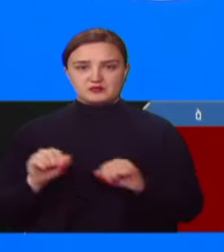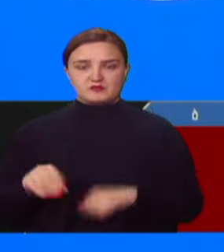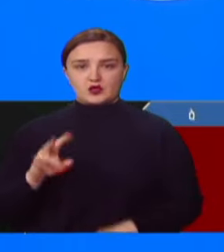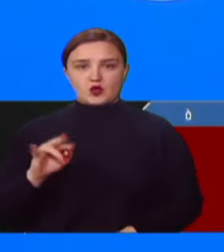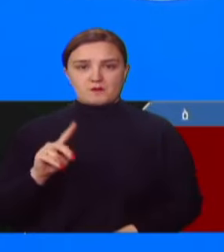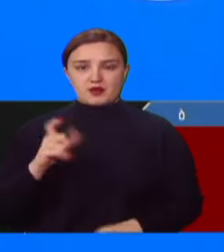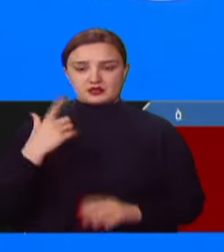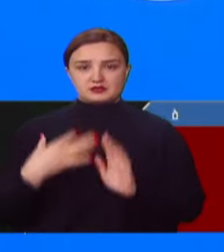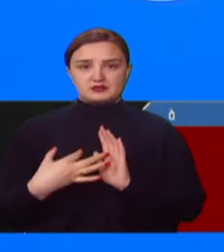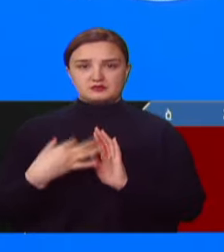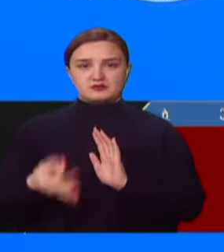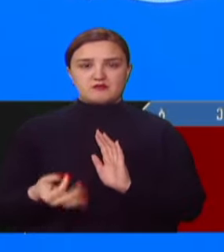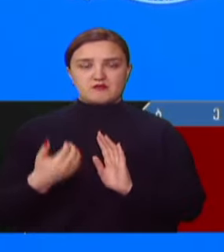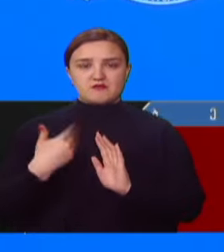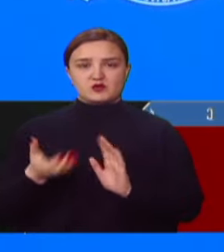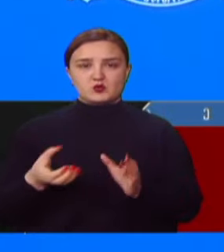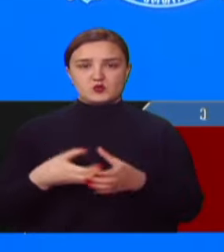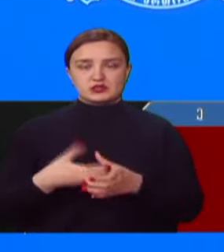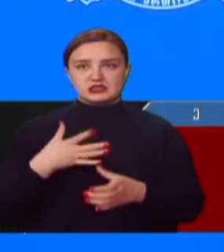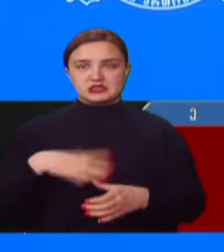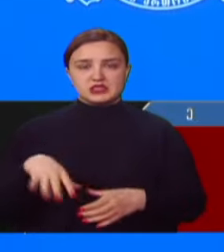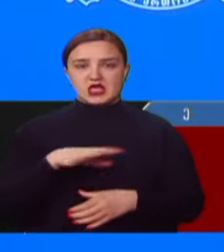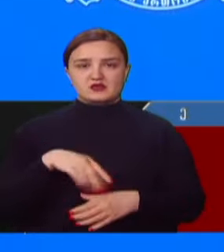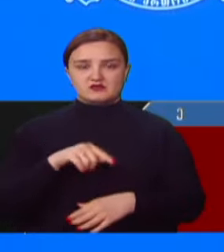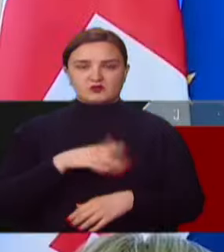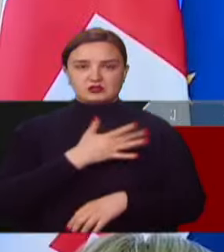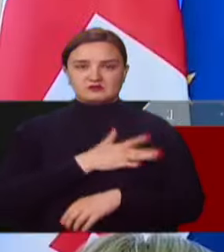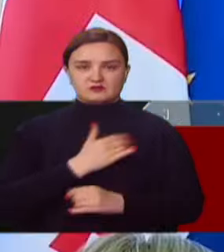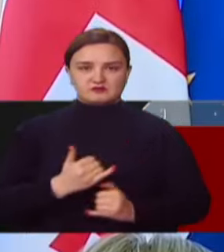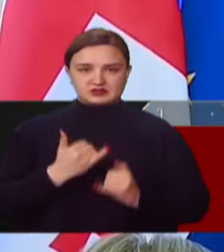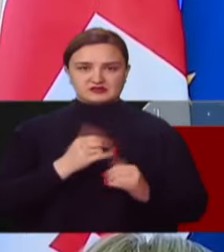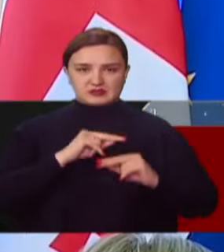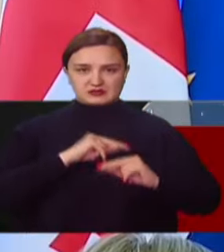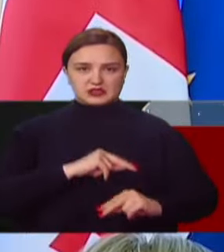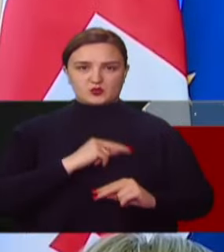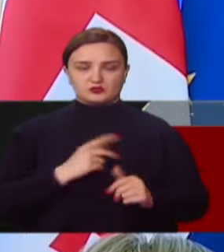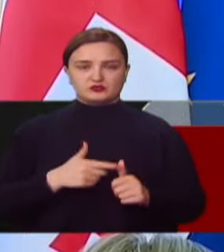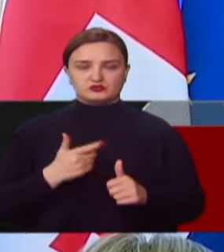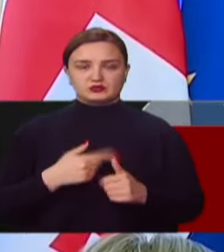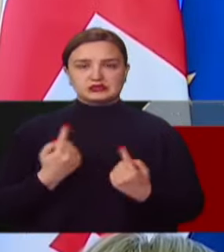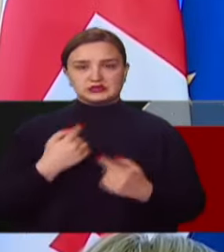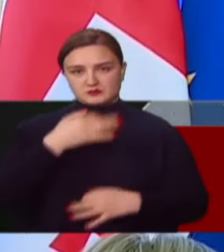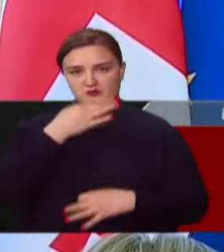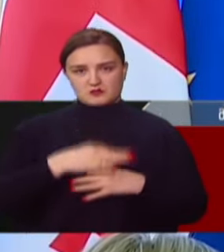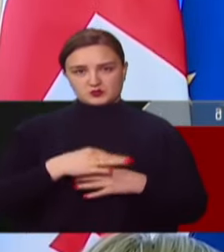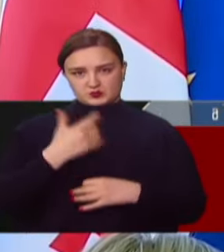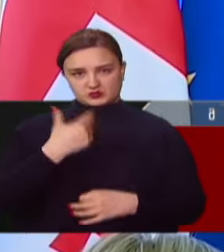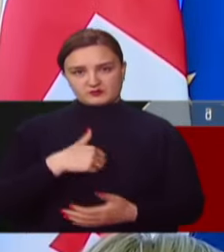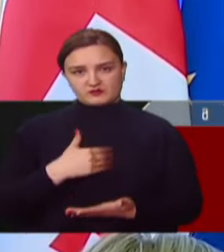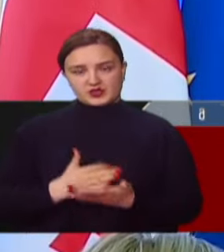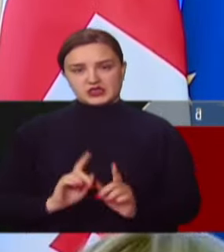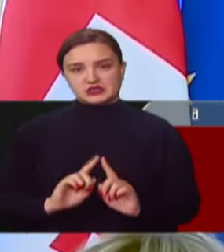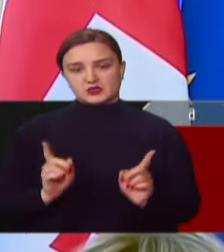მხარდაჭერით მის გუნდში ქვეყნის სამსახური გავწიო. დიდ პასუხისმგებლობას მაკისრებს ასევე ჩემი